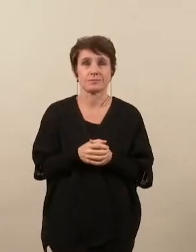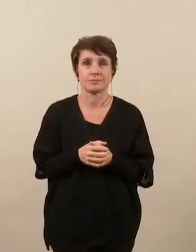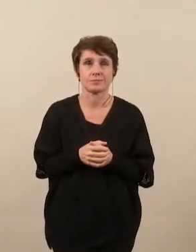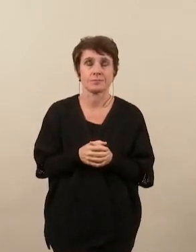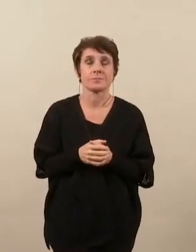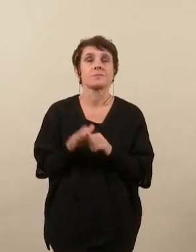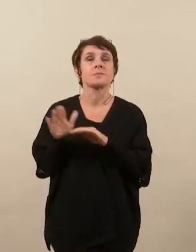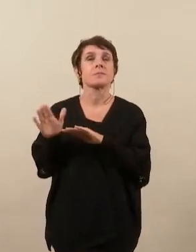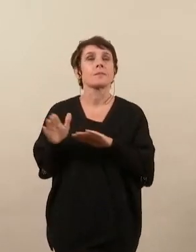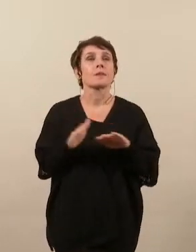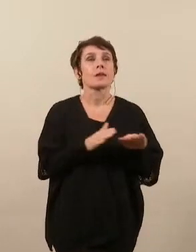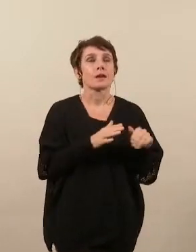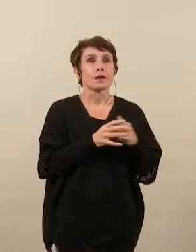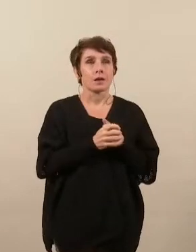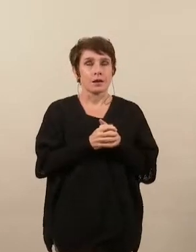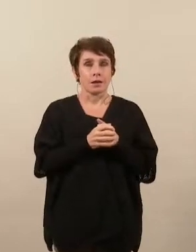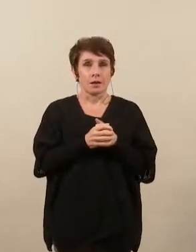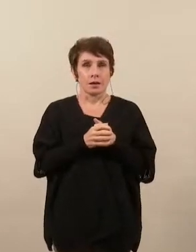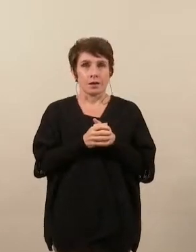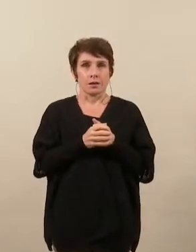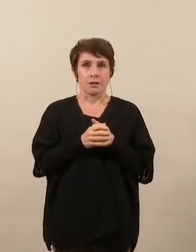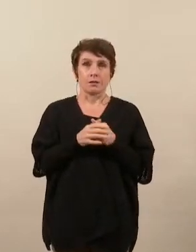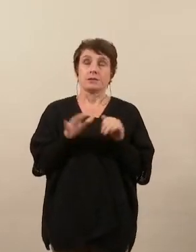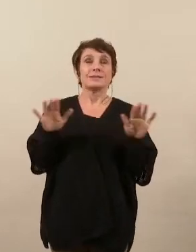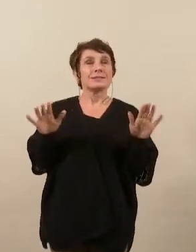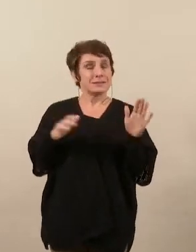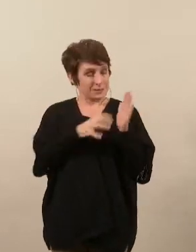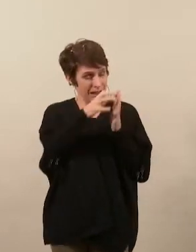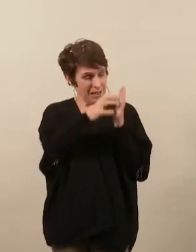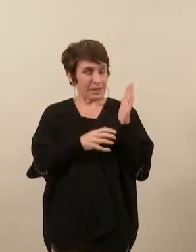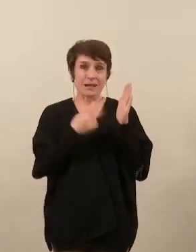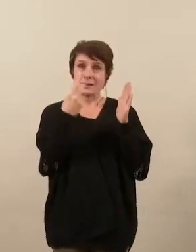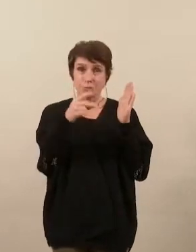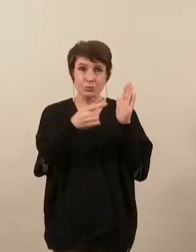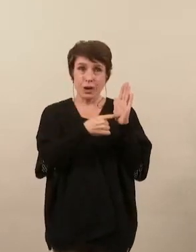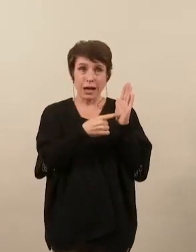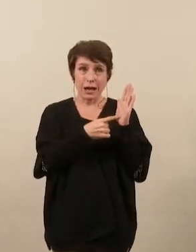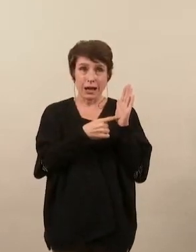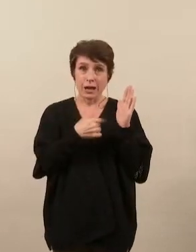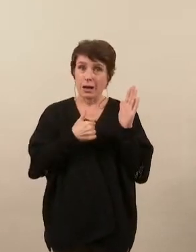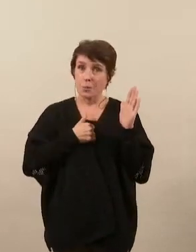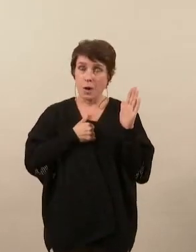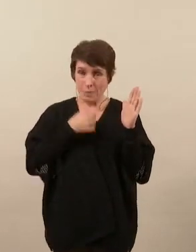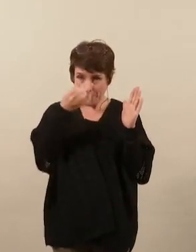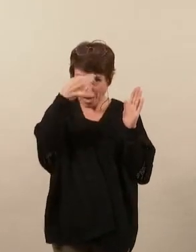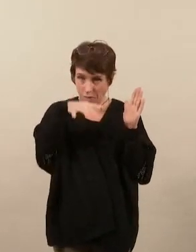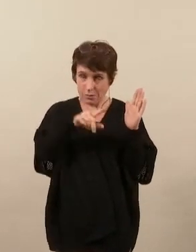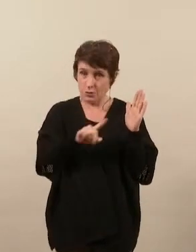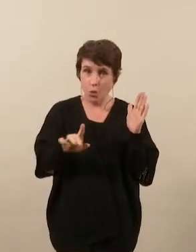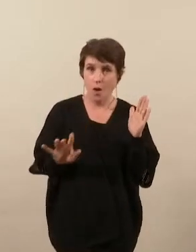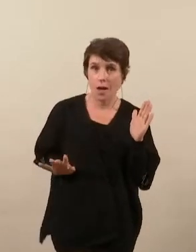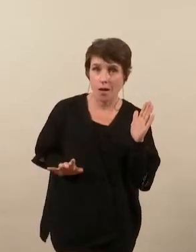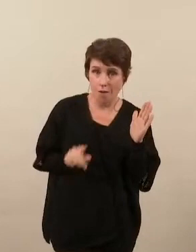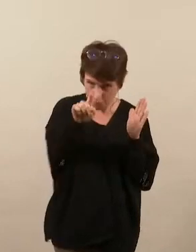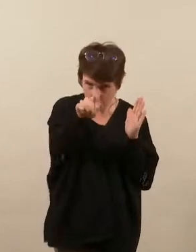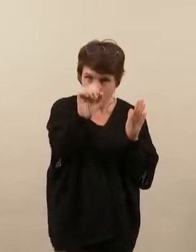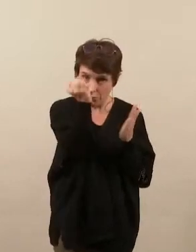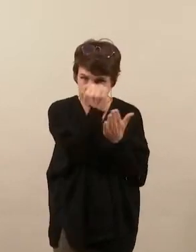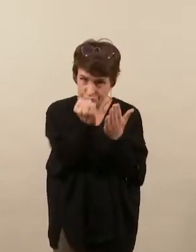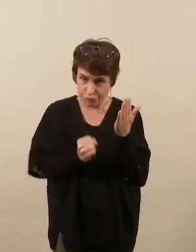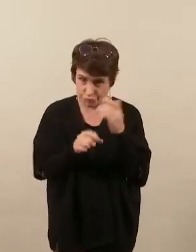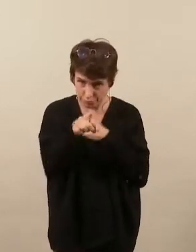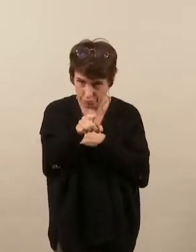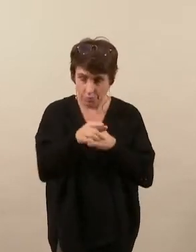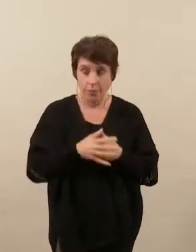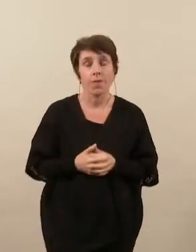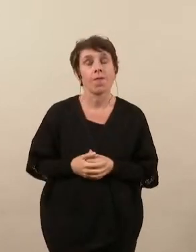Ensuite, vous parlez fabrique de la ville. Et je m'excuse, ce sont ce qui est écrit chez vous. C'est pas moi qui ai fait vos rapports.